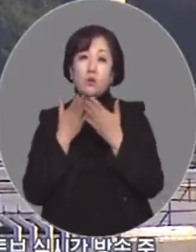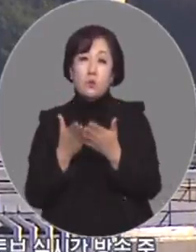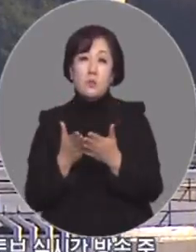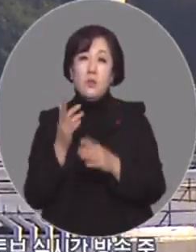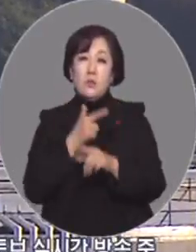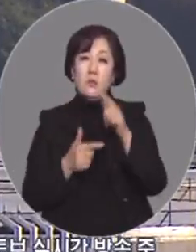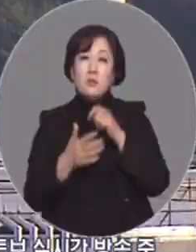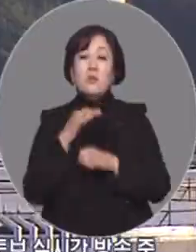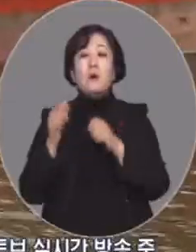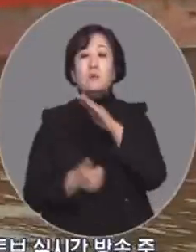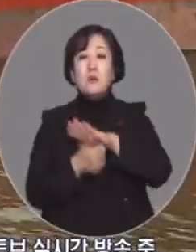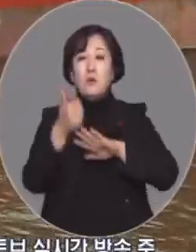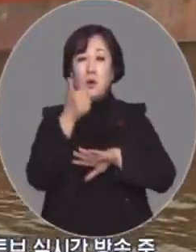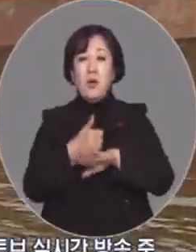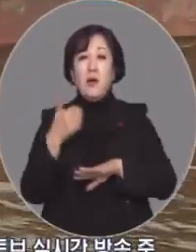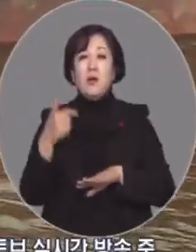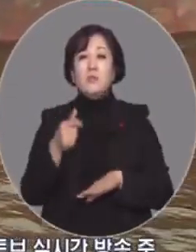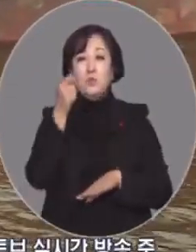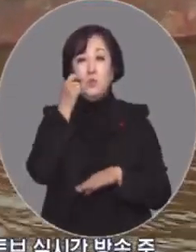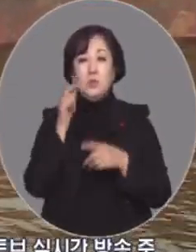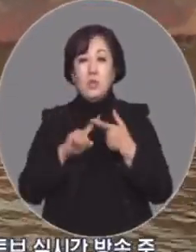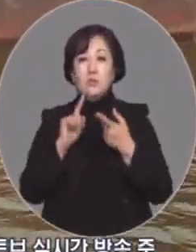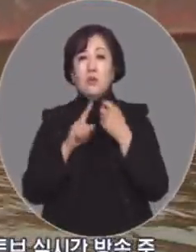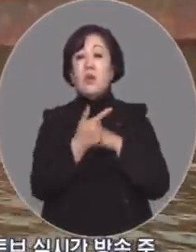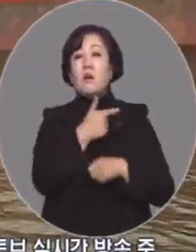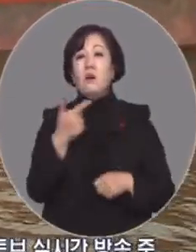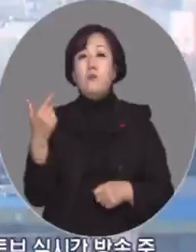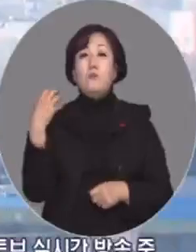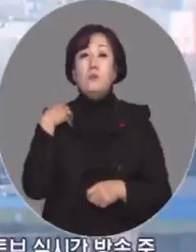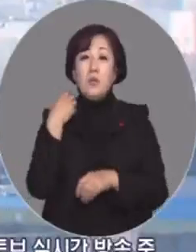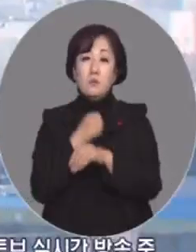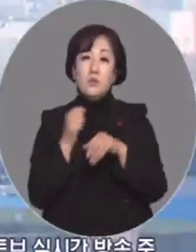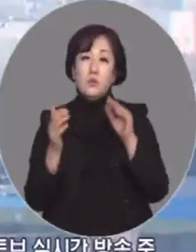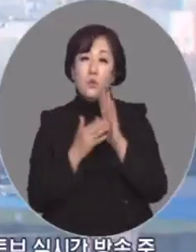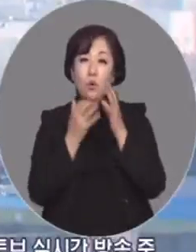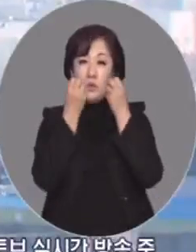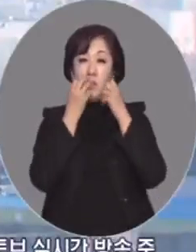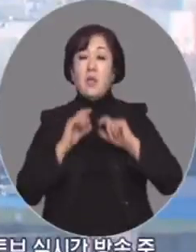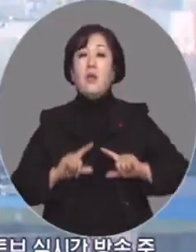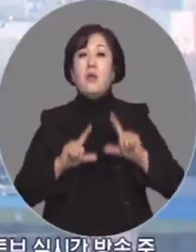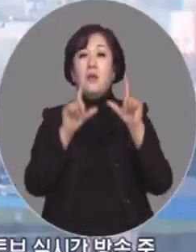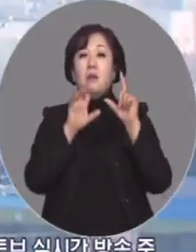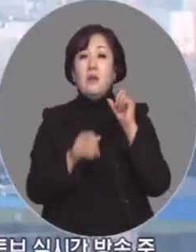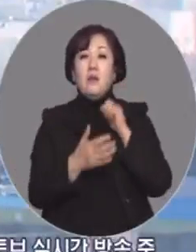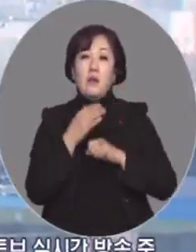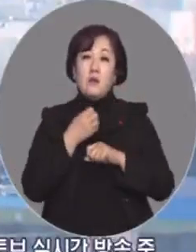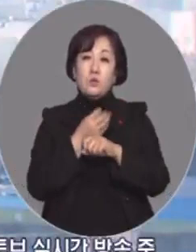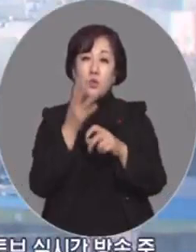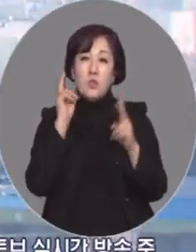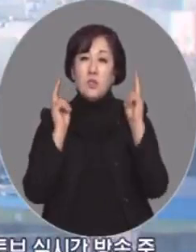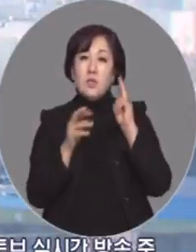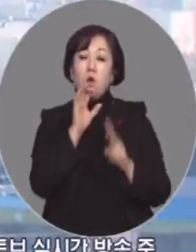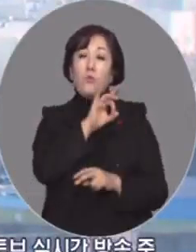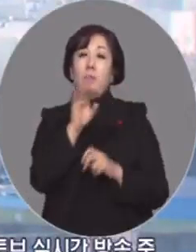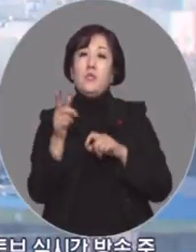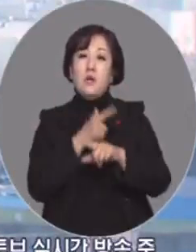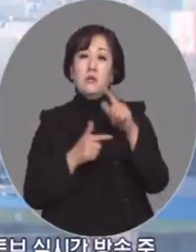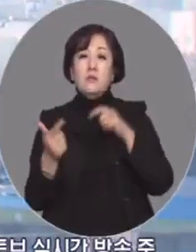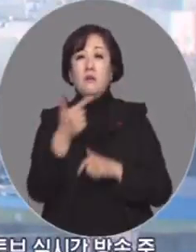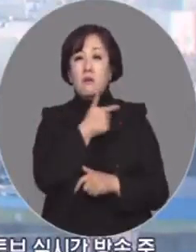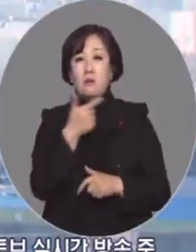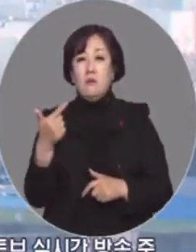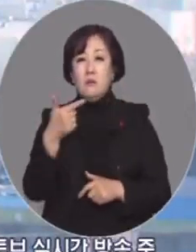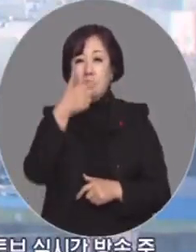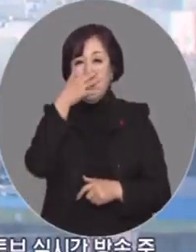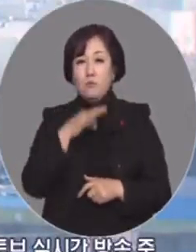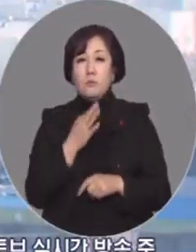낮은 성과가 부담으로 작용할 전망입니다. 새해 울산 지역 수출 기업들이 켜켜이 쌓인 악재를 뚫고